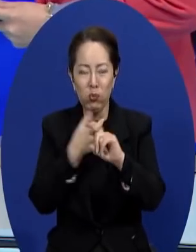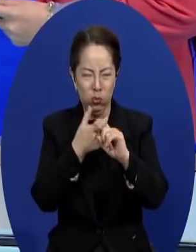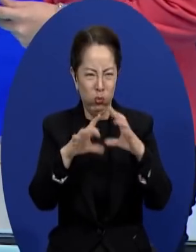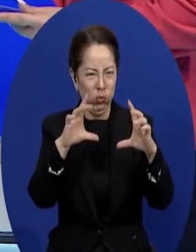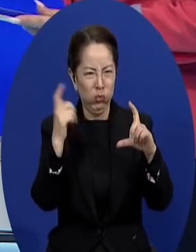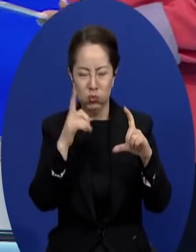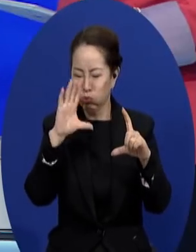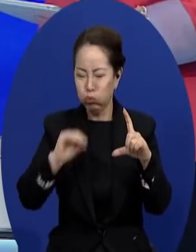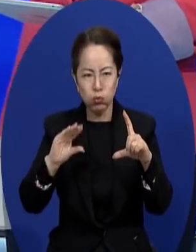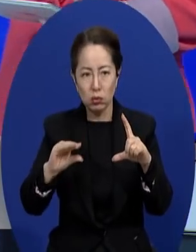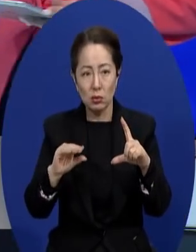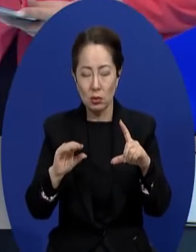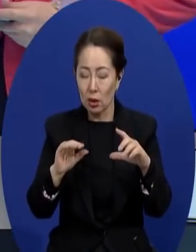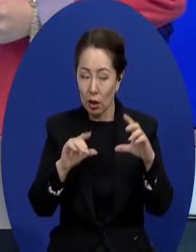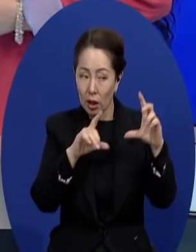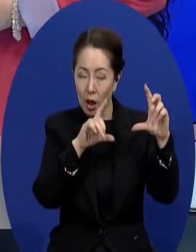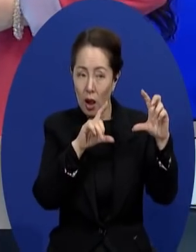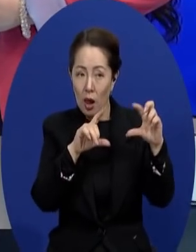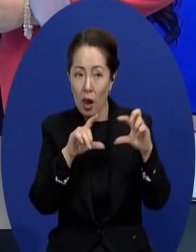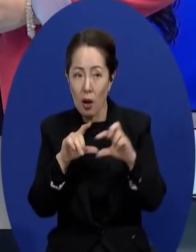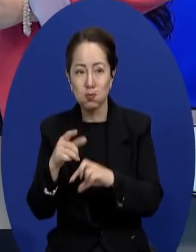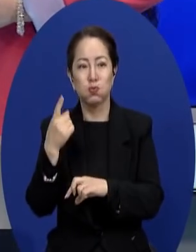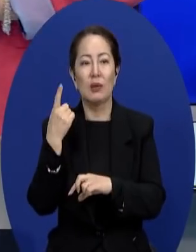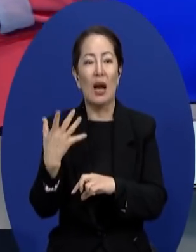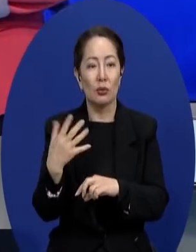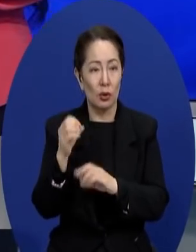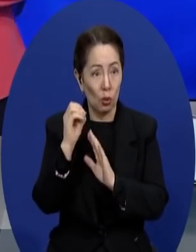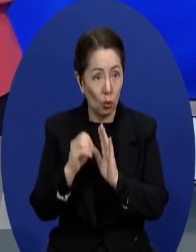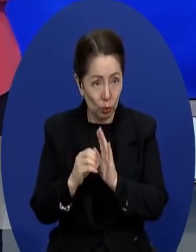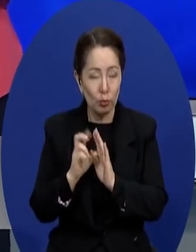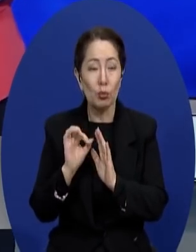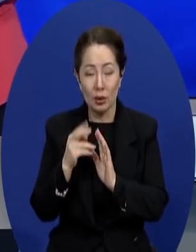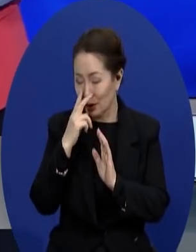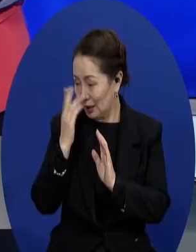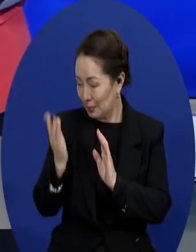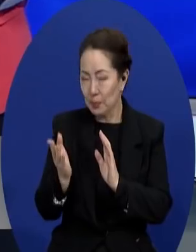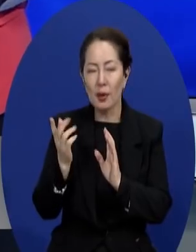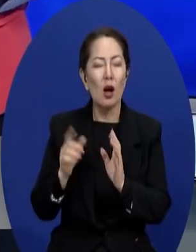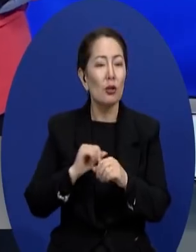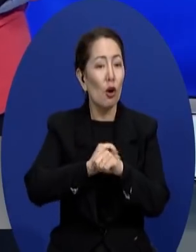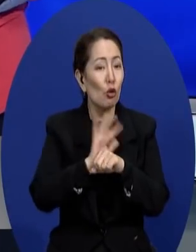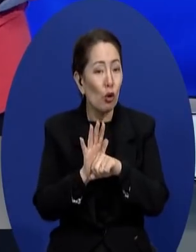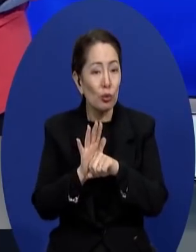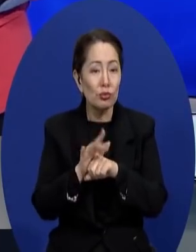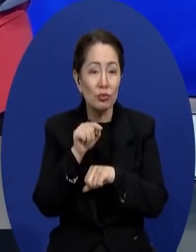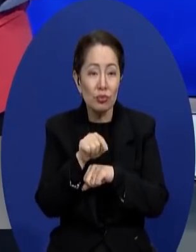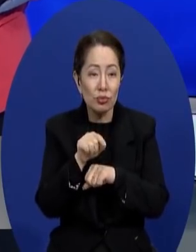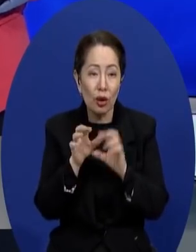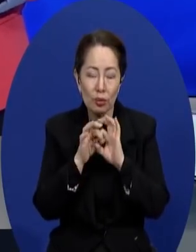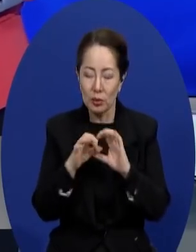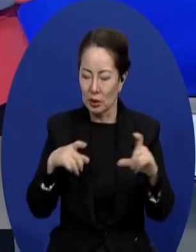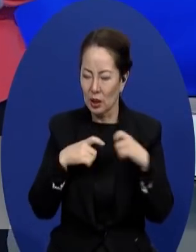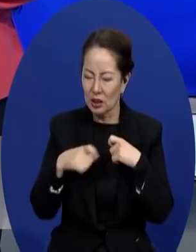бол 15% байгааг та бүхэн графикаас харж байна. За энэ дээр одоо яг цар тахлын үед эдийн засгийг дэмжихээр зориулсан